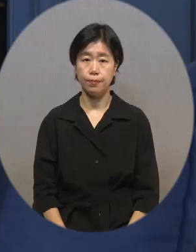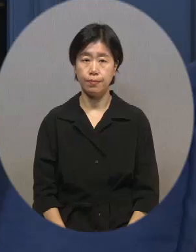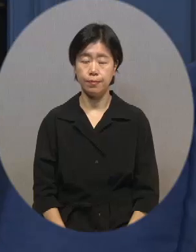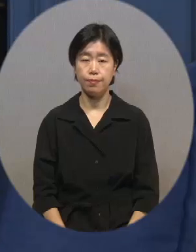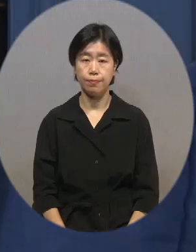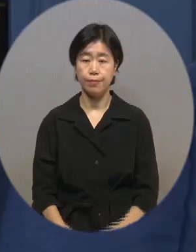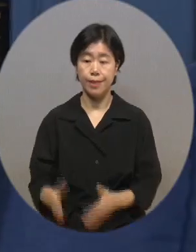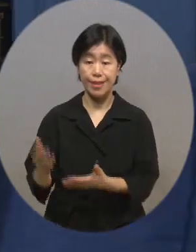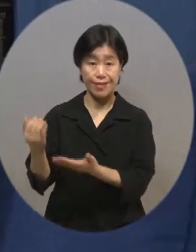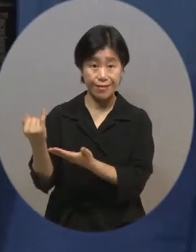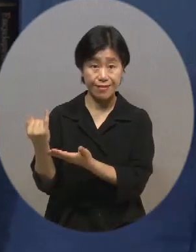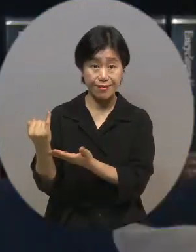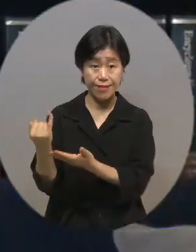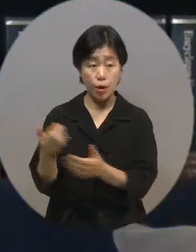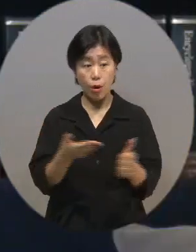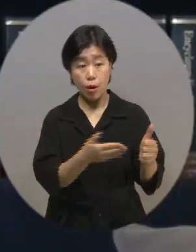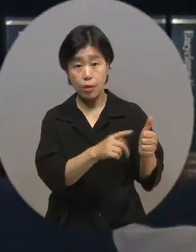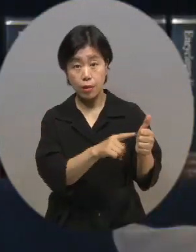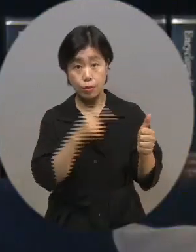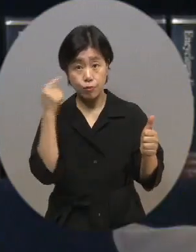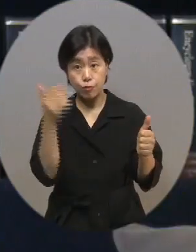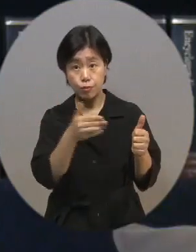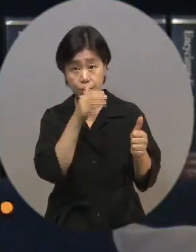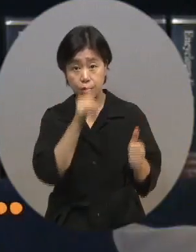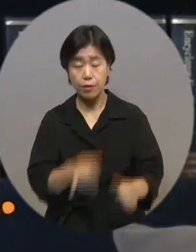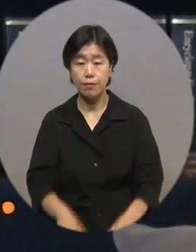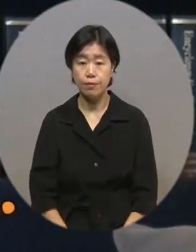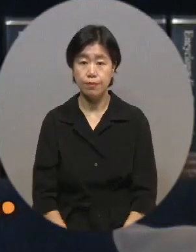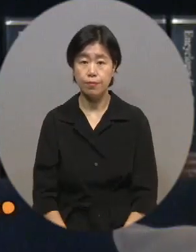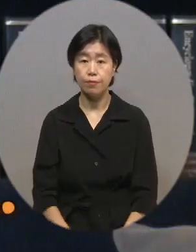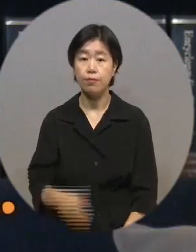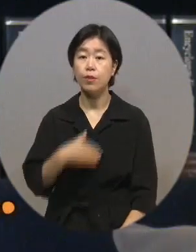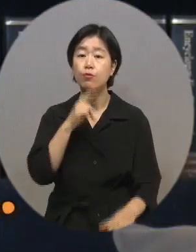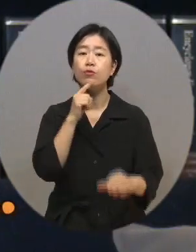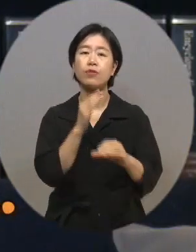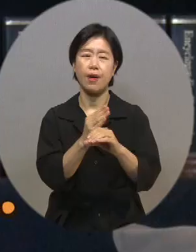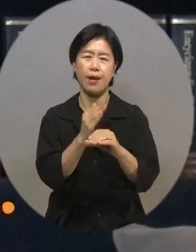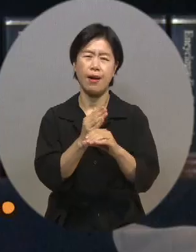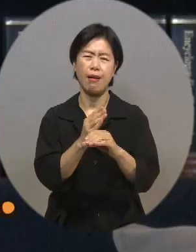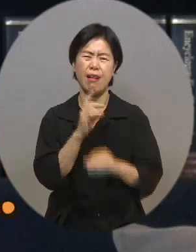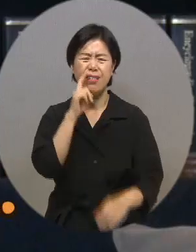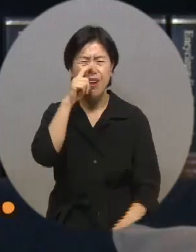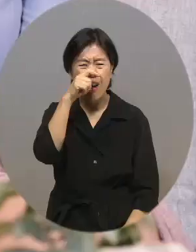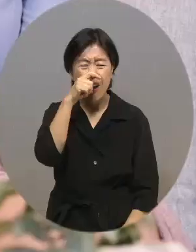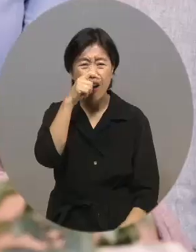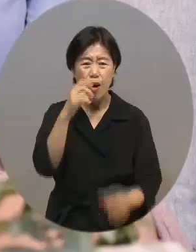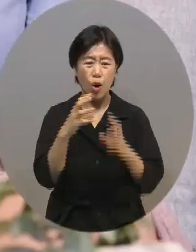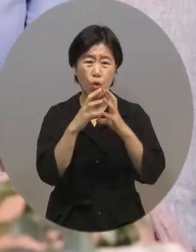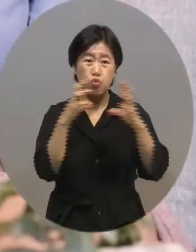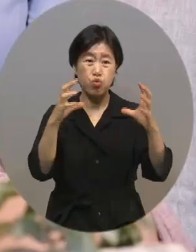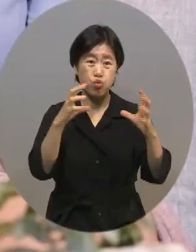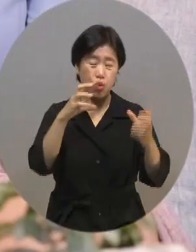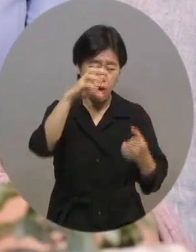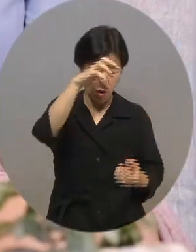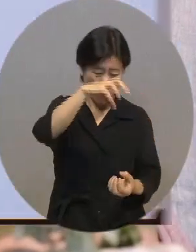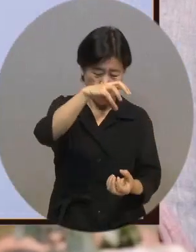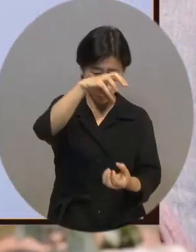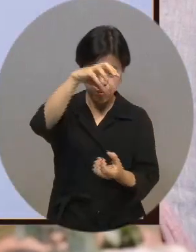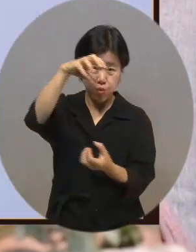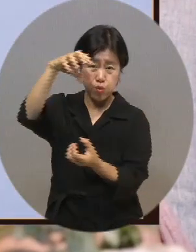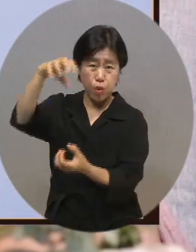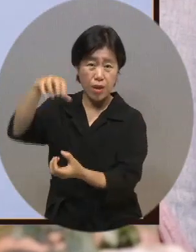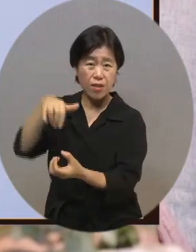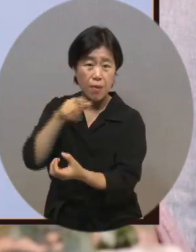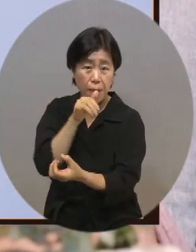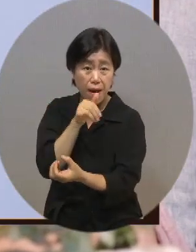있으니까 궁금한 점 있지 않아요? 저는 이제 북한 오물풍선 관련해서도 가장 와닿아 우리한테 사실.